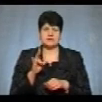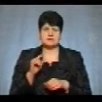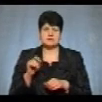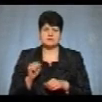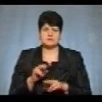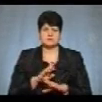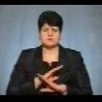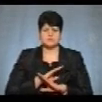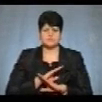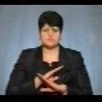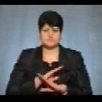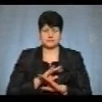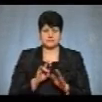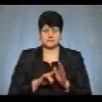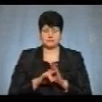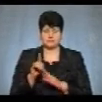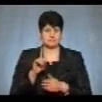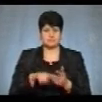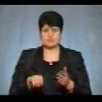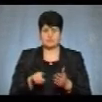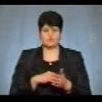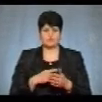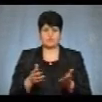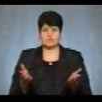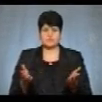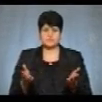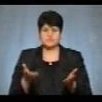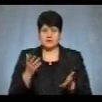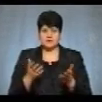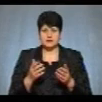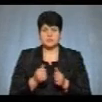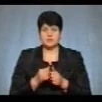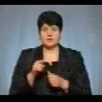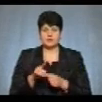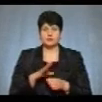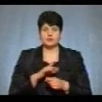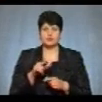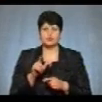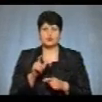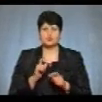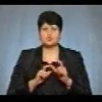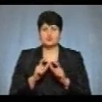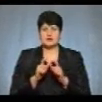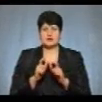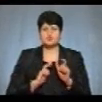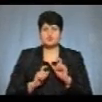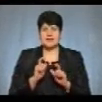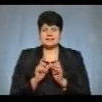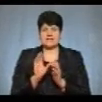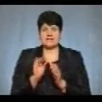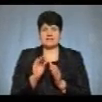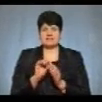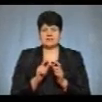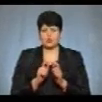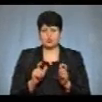загинув. Ми спочатку не повірили, але при ньому був його студентський квиток. На поминальний